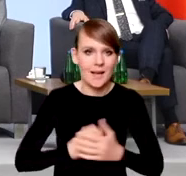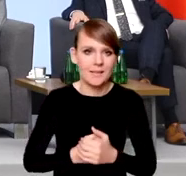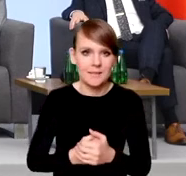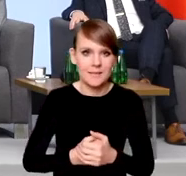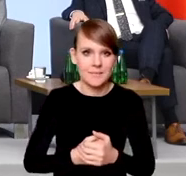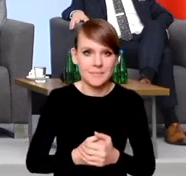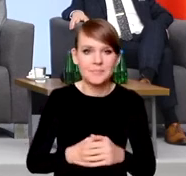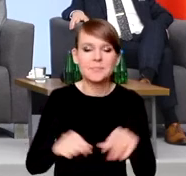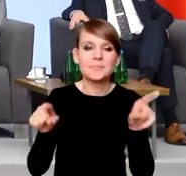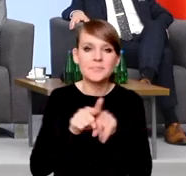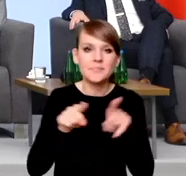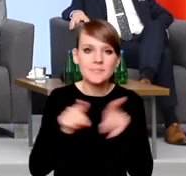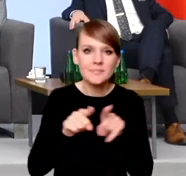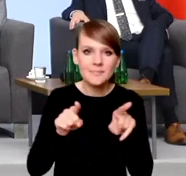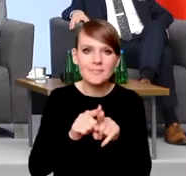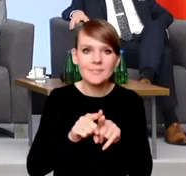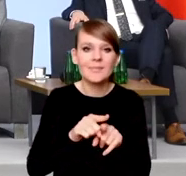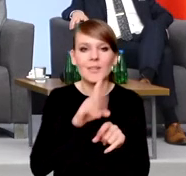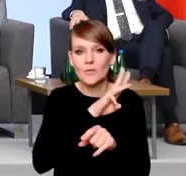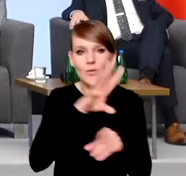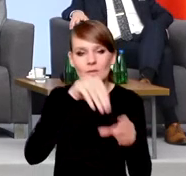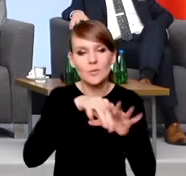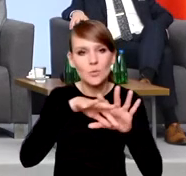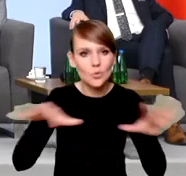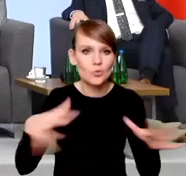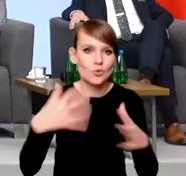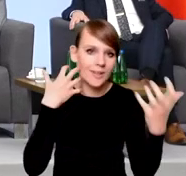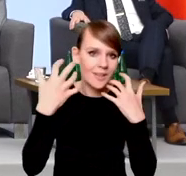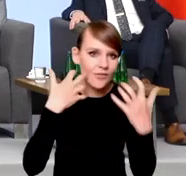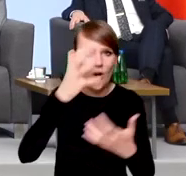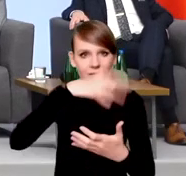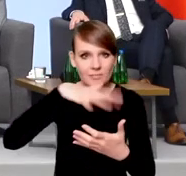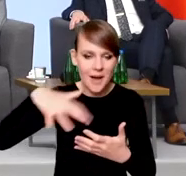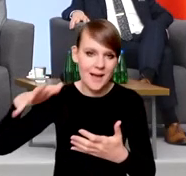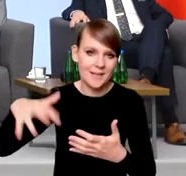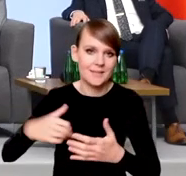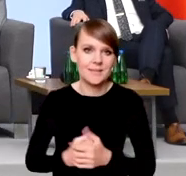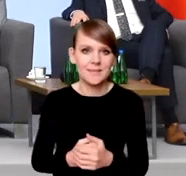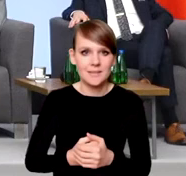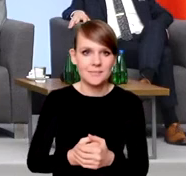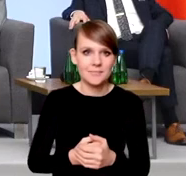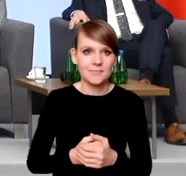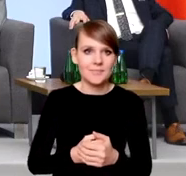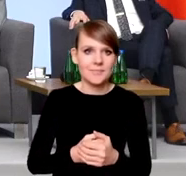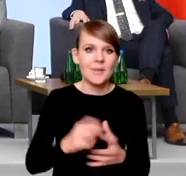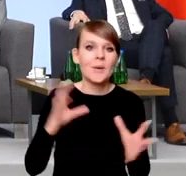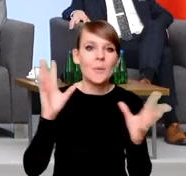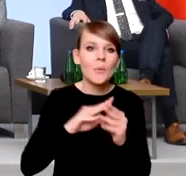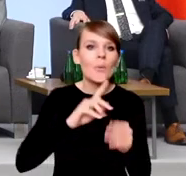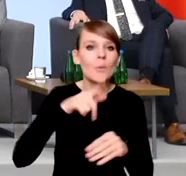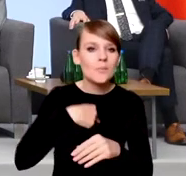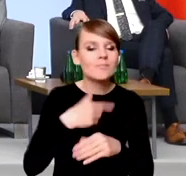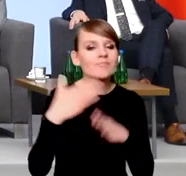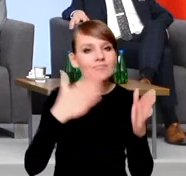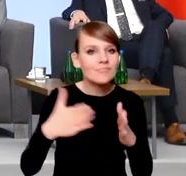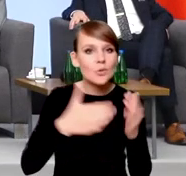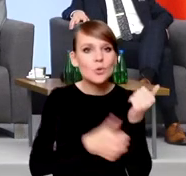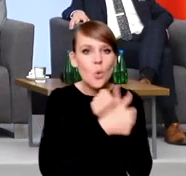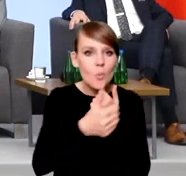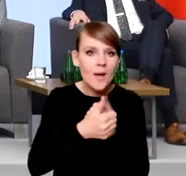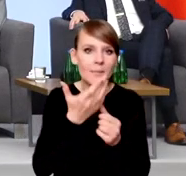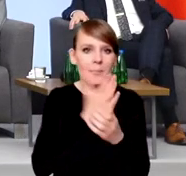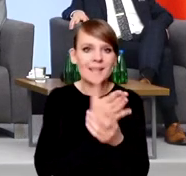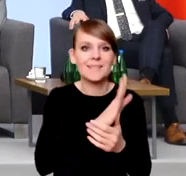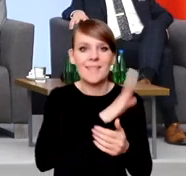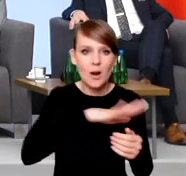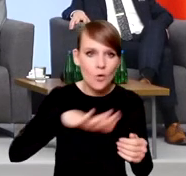również bogata w treść, zarówno jeżeli chodzi o nasze prace dotyczące dokumentów międzynarodowych, jak i